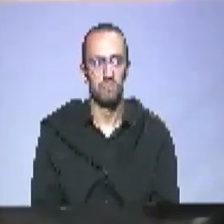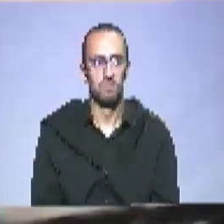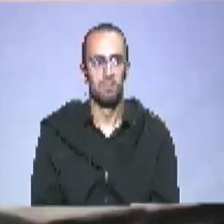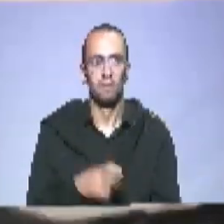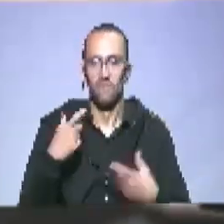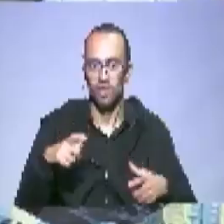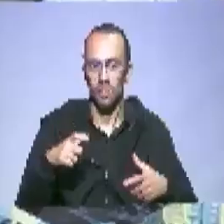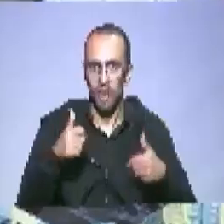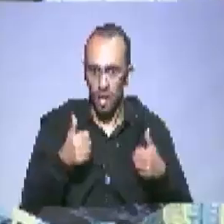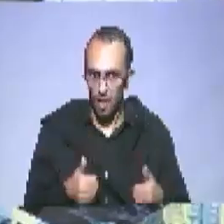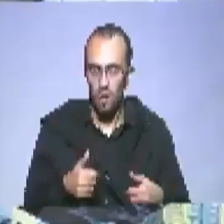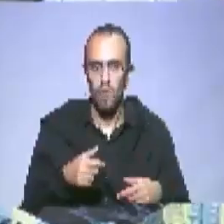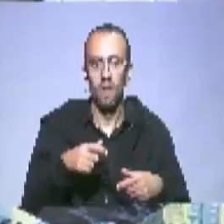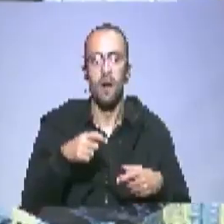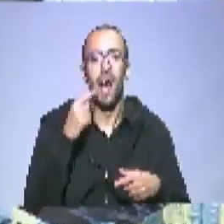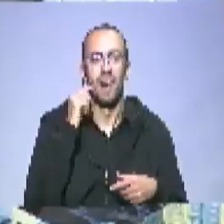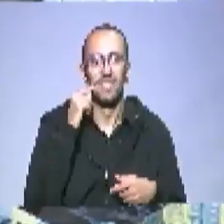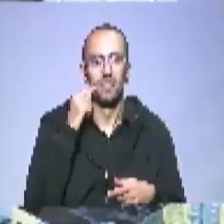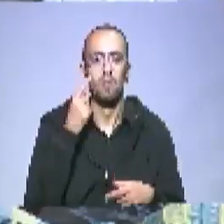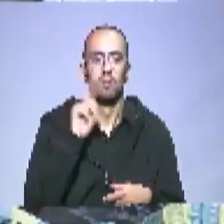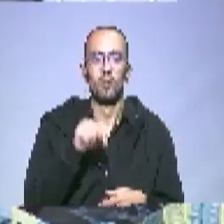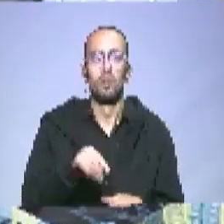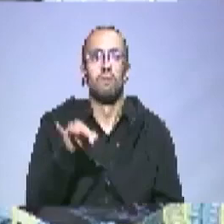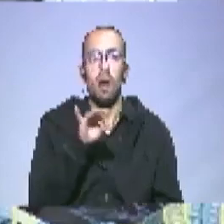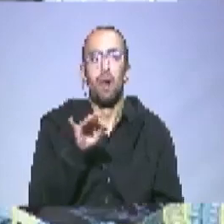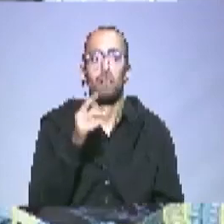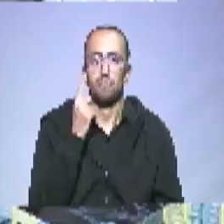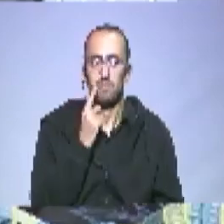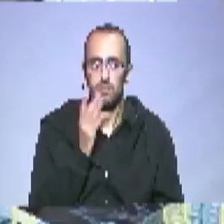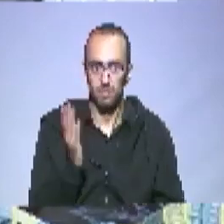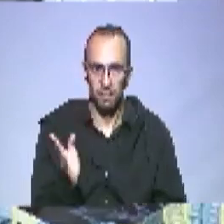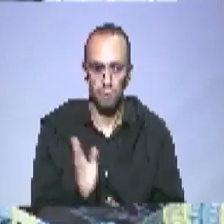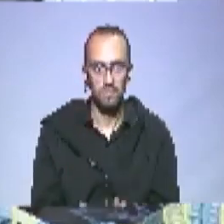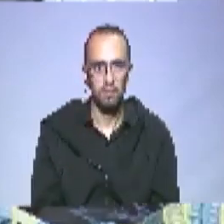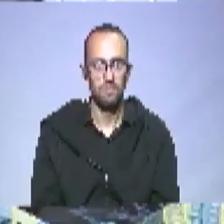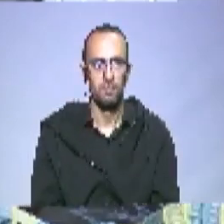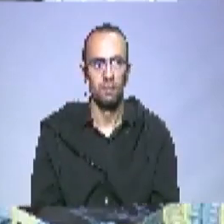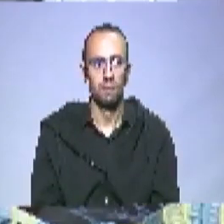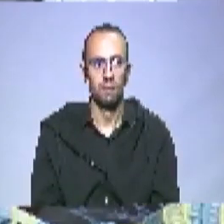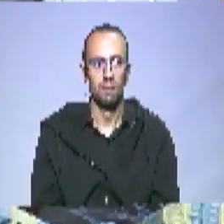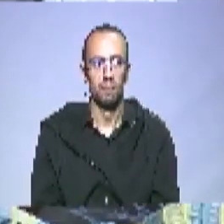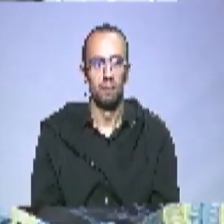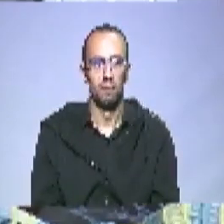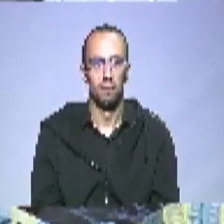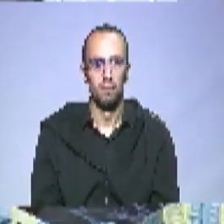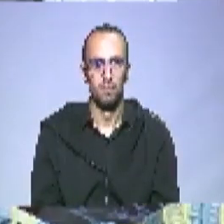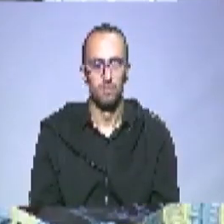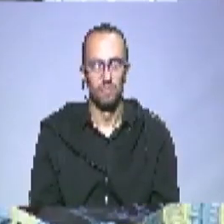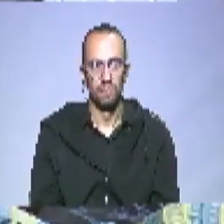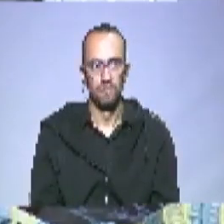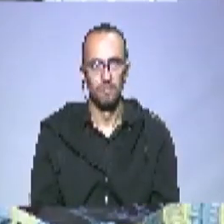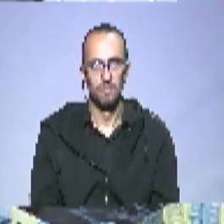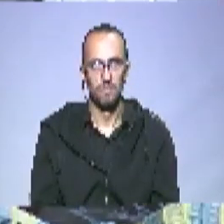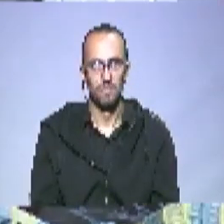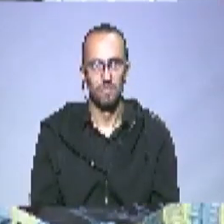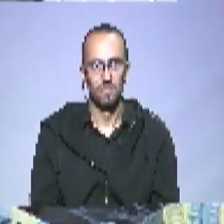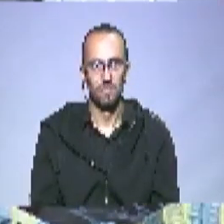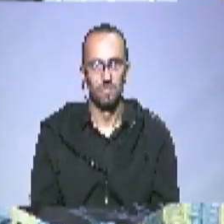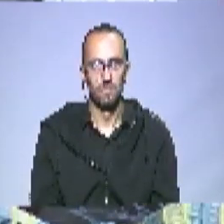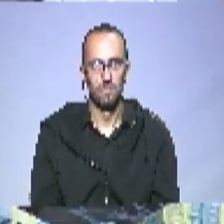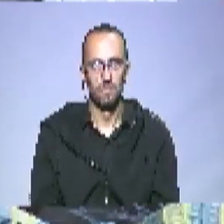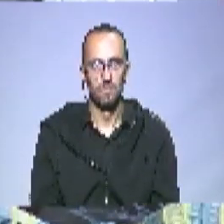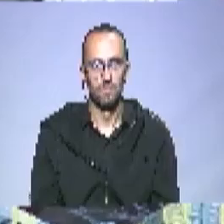حلو ومره حادق يا شيخ. بصي القصه بقى عامله ازاي. جميل حلو قوي. نسيب دول بقى لو عشان نعمل مكرونه مثلا او حاجه. او